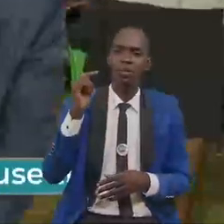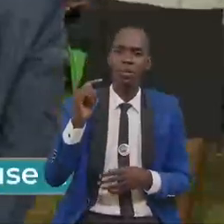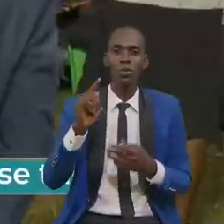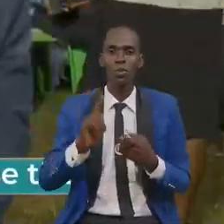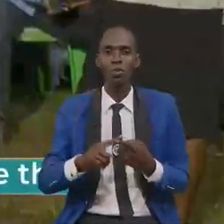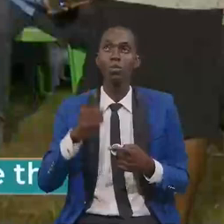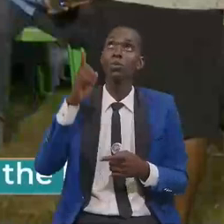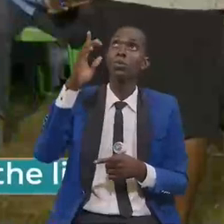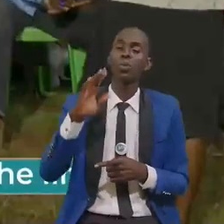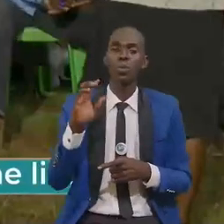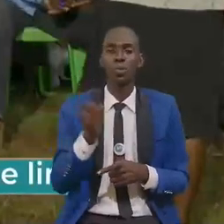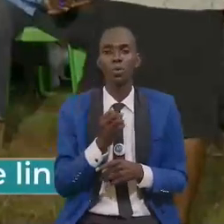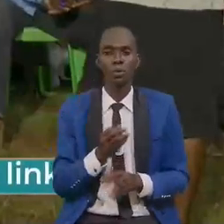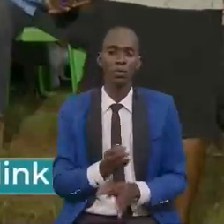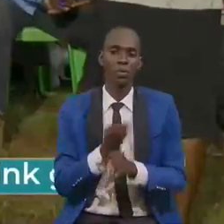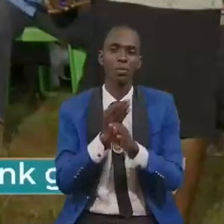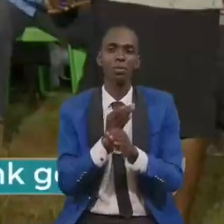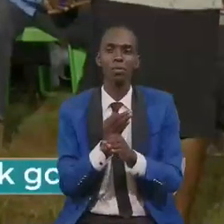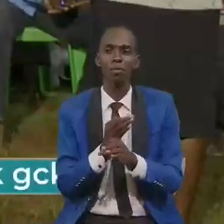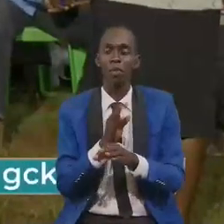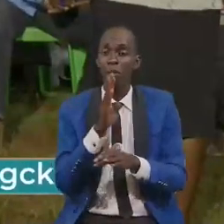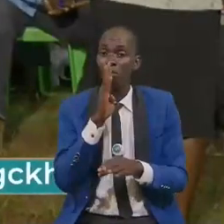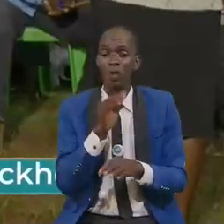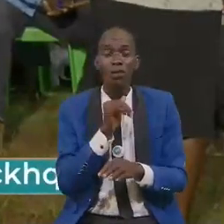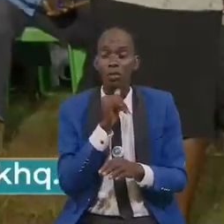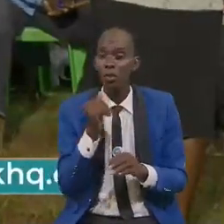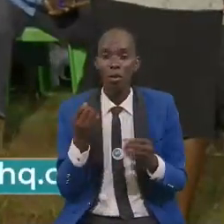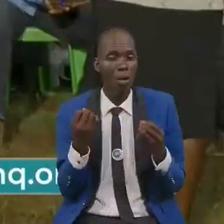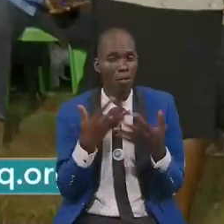Dieu n'est pas peur